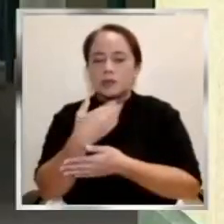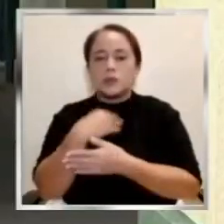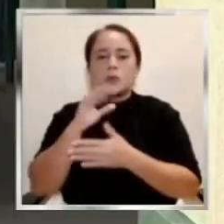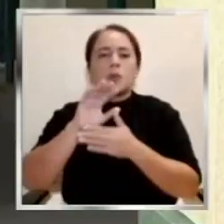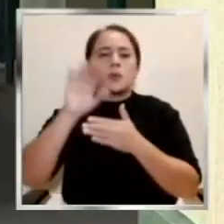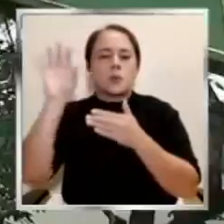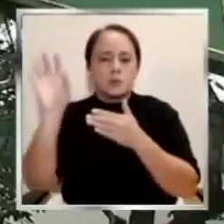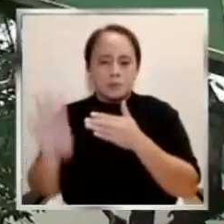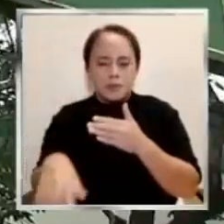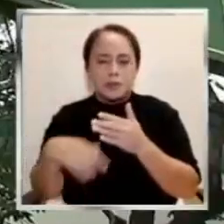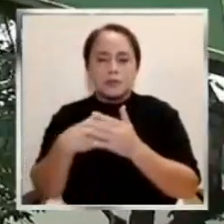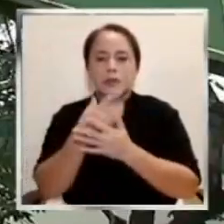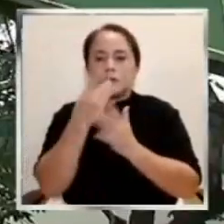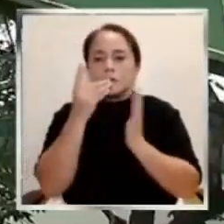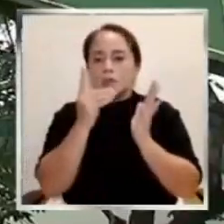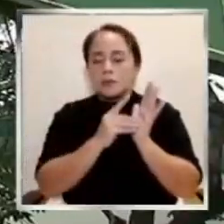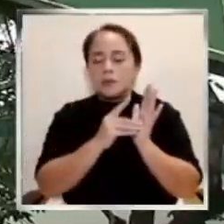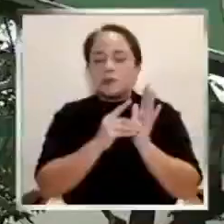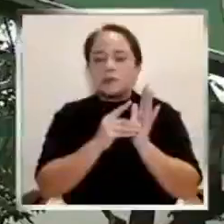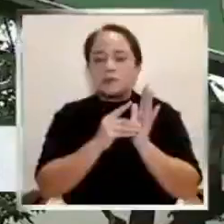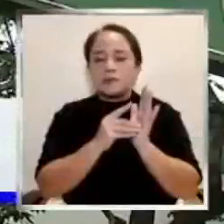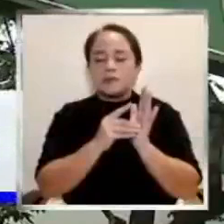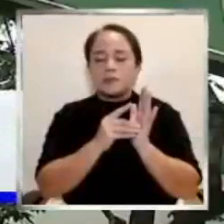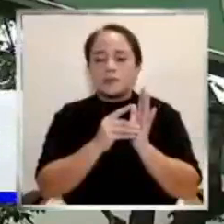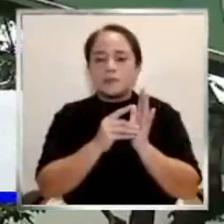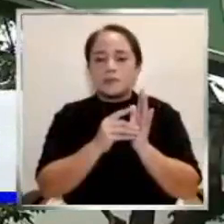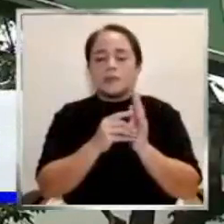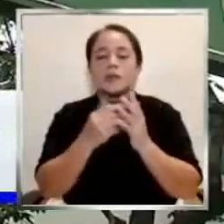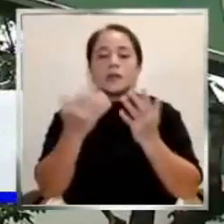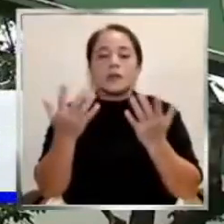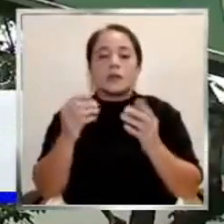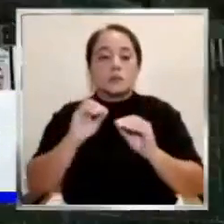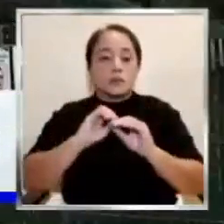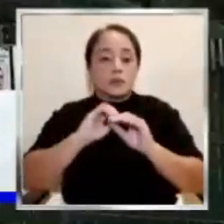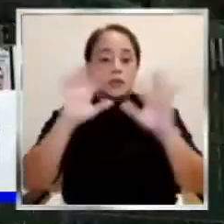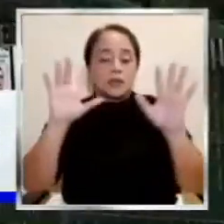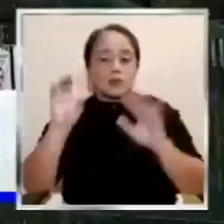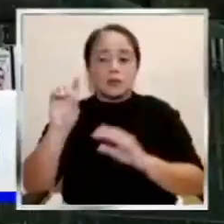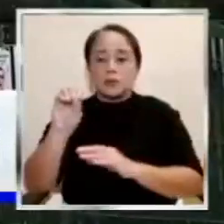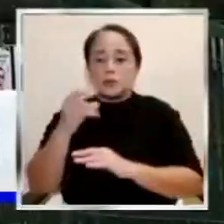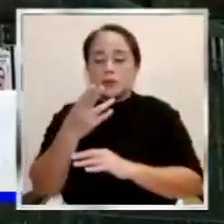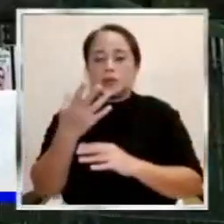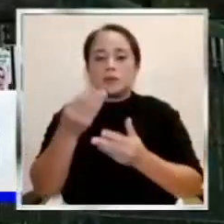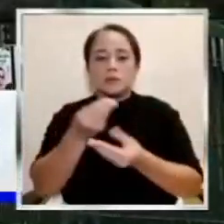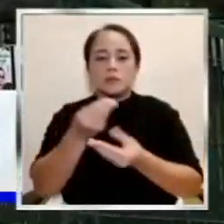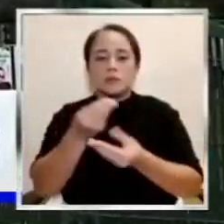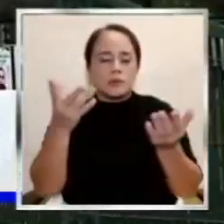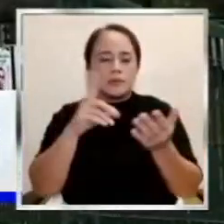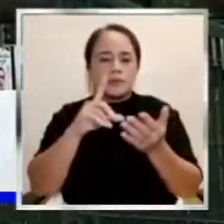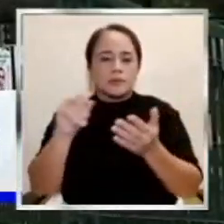ang mga dokumentong hinihingi ng DBM. Nilinaw rin ng DOH na ibinibigay naman agad